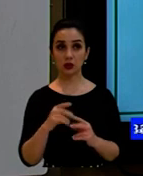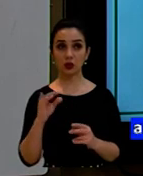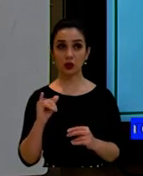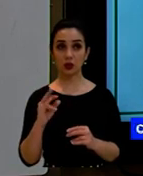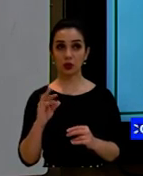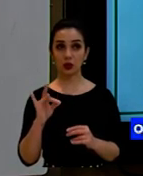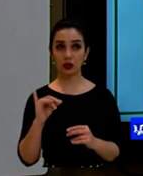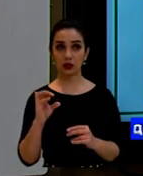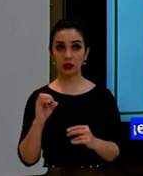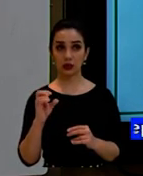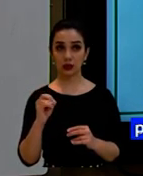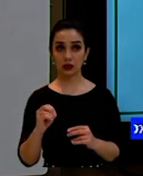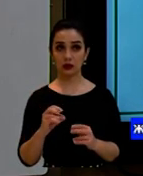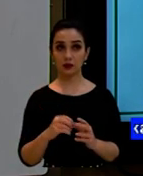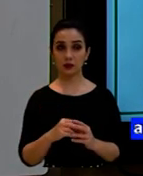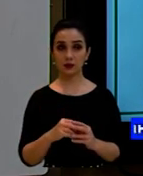укрытие,